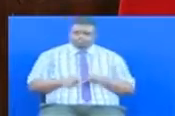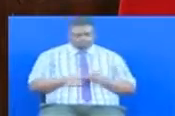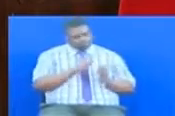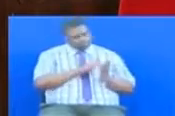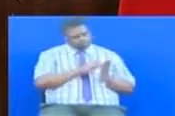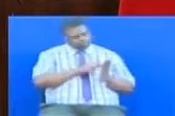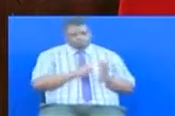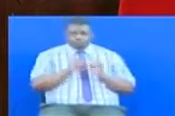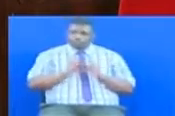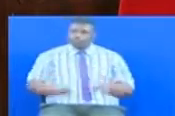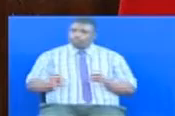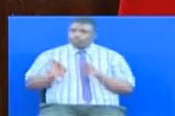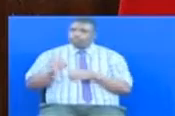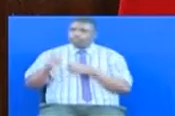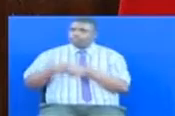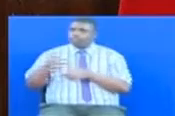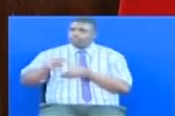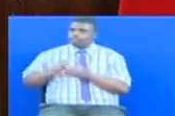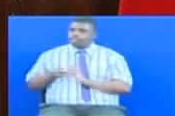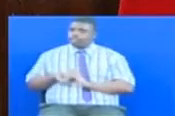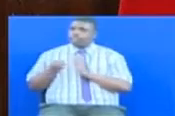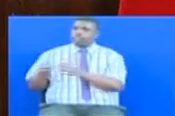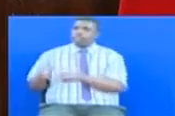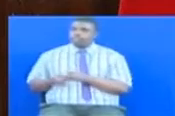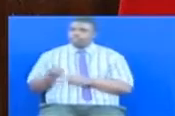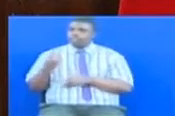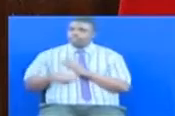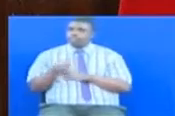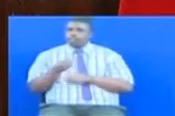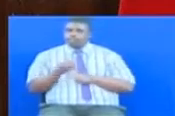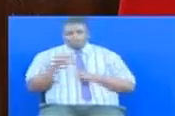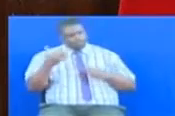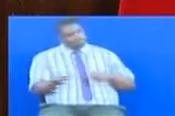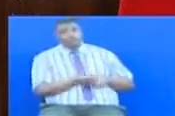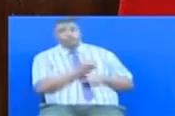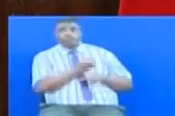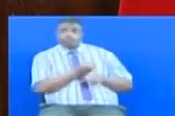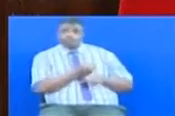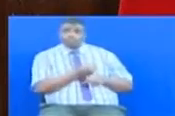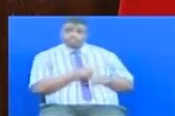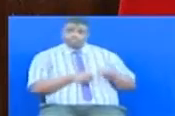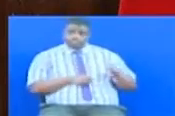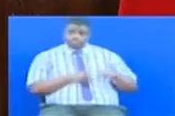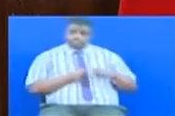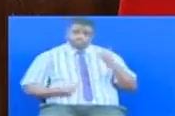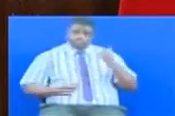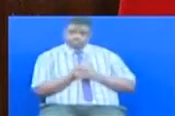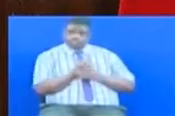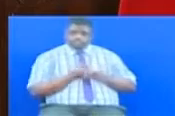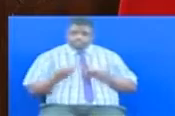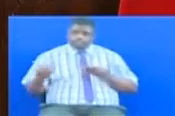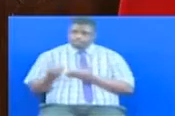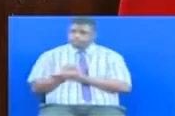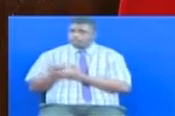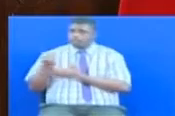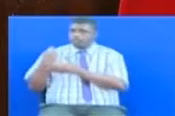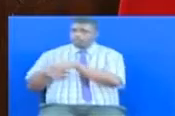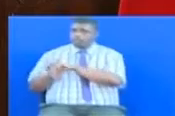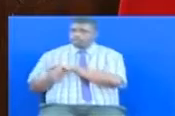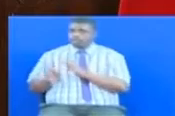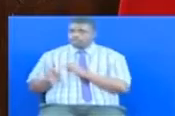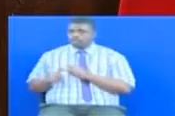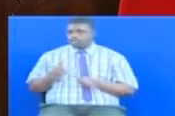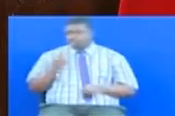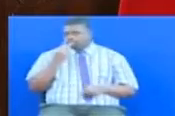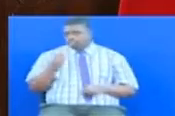vizuri wamepewa miradi ya kimkakati ambayo itawaingizia pia kipato ambacho kitakuwa ni kipato kinachotokana na mapato ya ndani. Ukiangalia katika